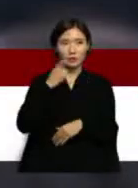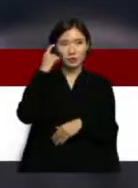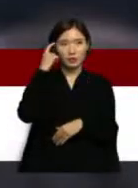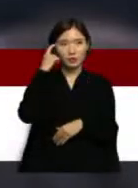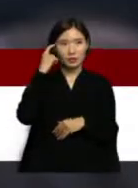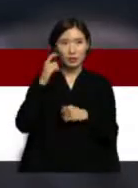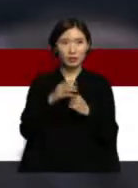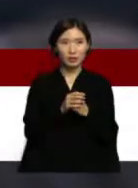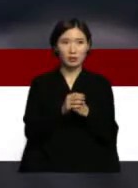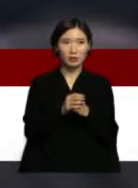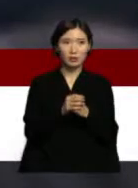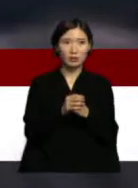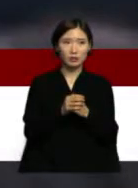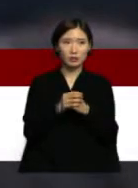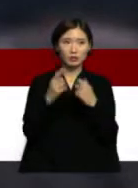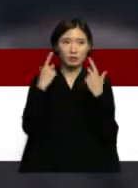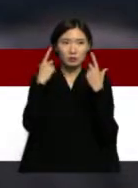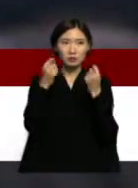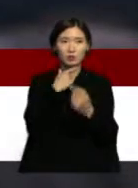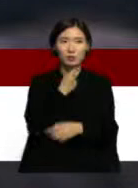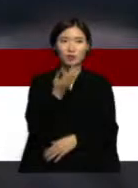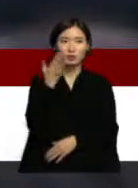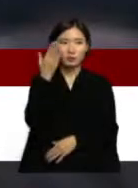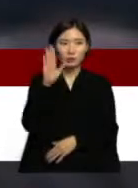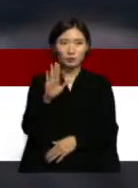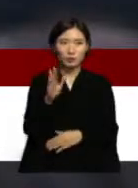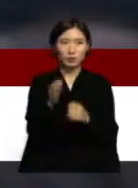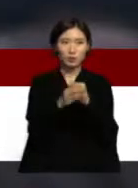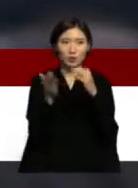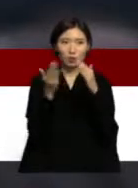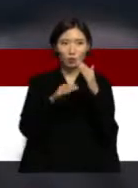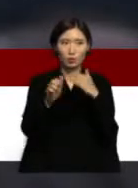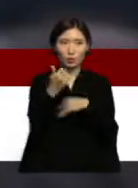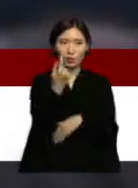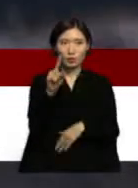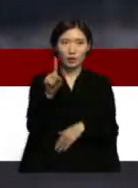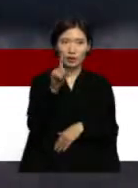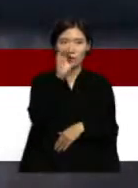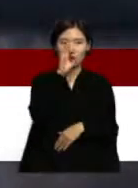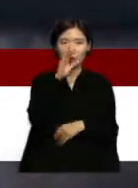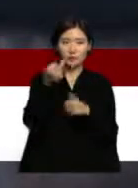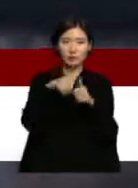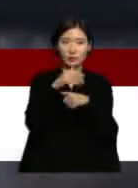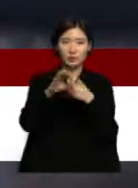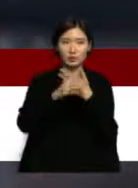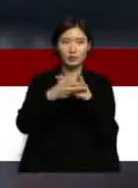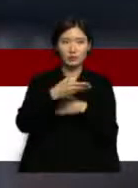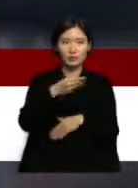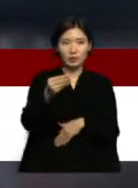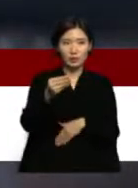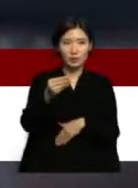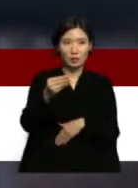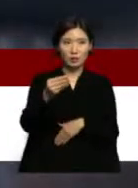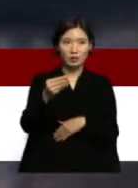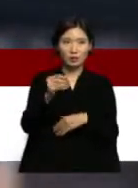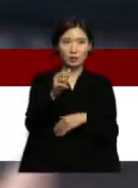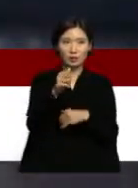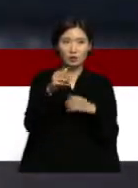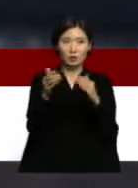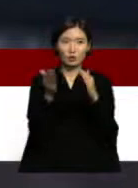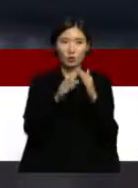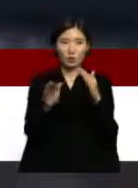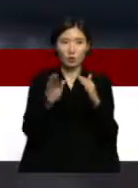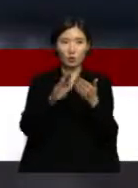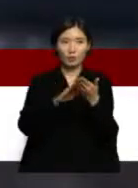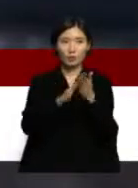그렇게 돼서 지속하고 싶은데 공영화를 할 수도 없는 상황인 거예요. 임대로 하는 공영화는 있을 수가 없기 때문에